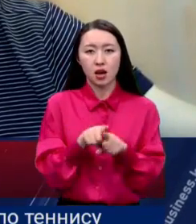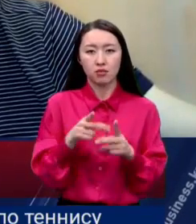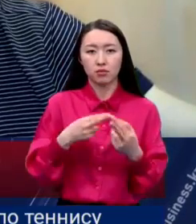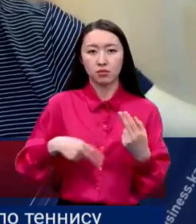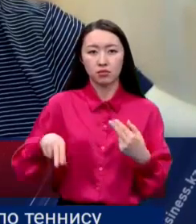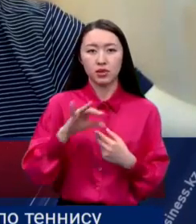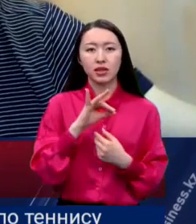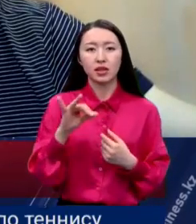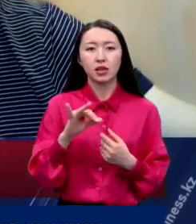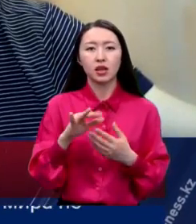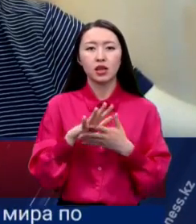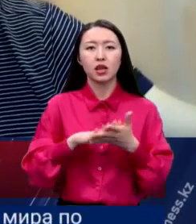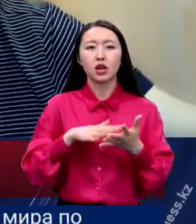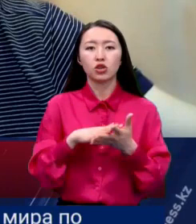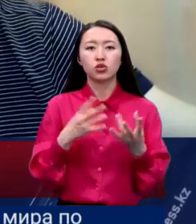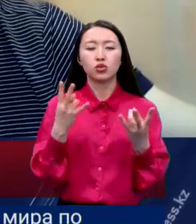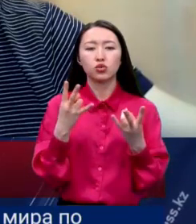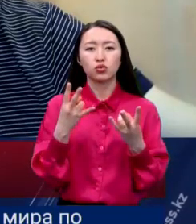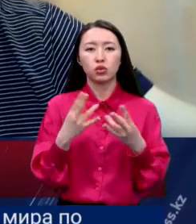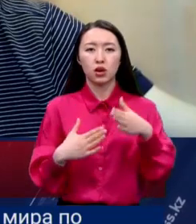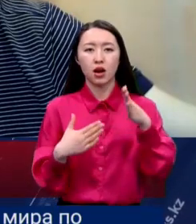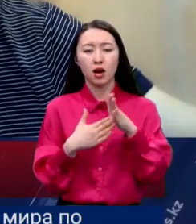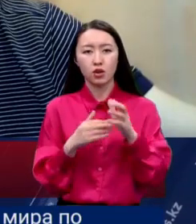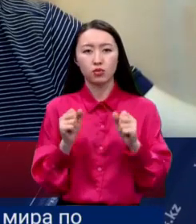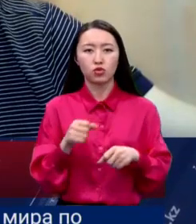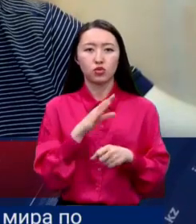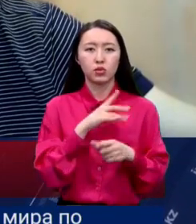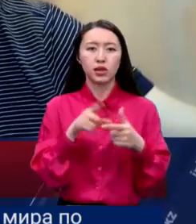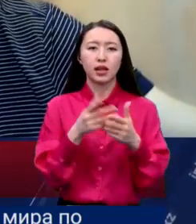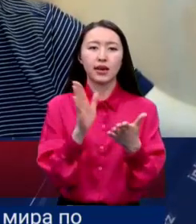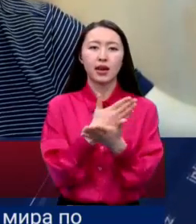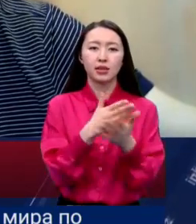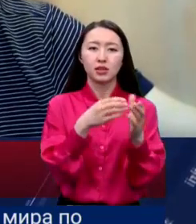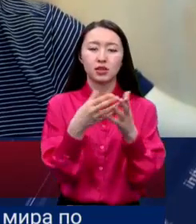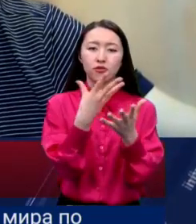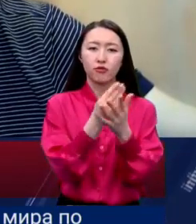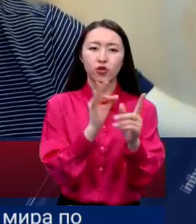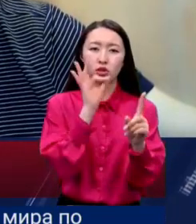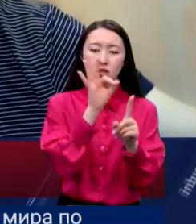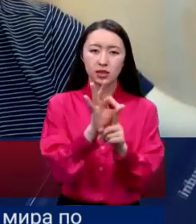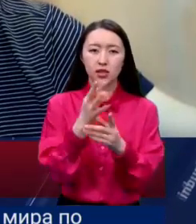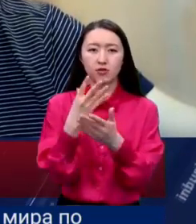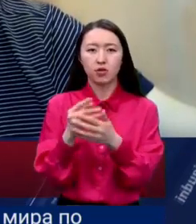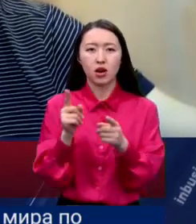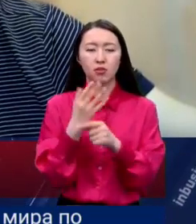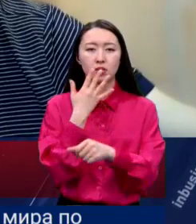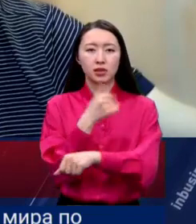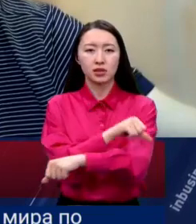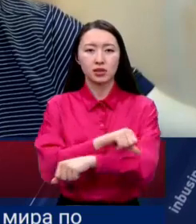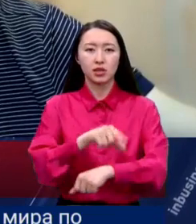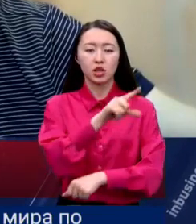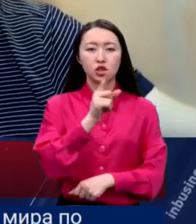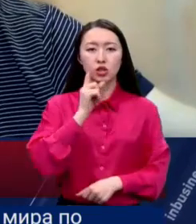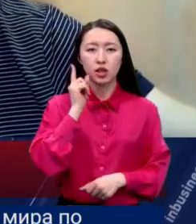задачам, и надо вводить какие-то ограничения, какой-то регламент, разделять партии по целям, например, вот как за границей существует партия